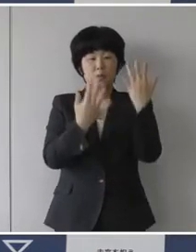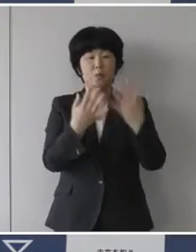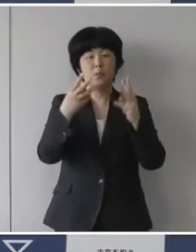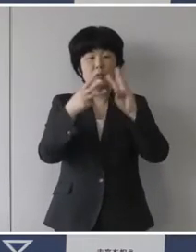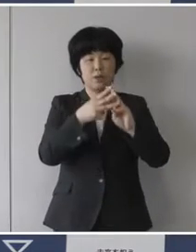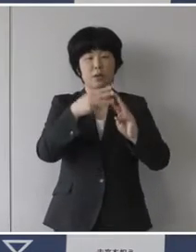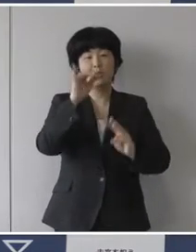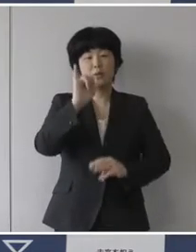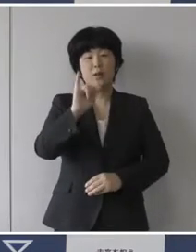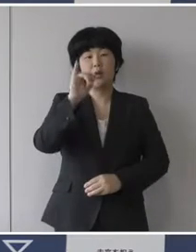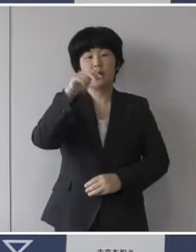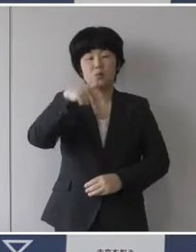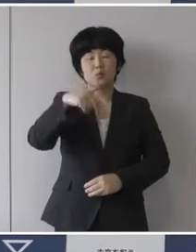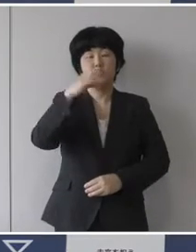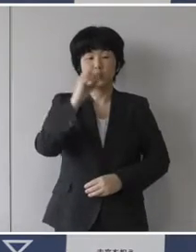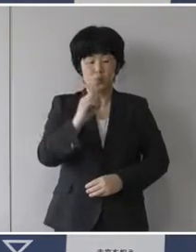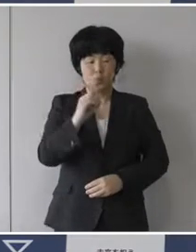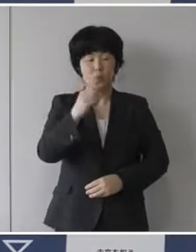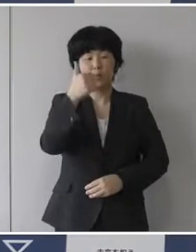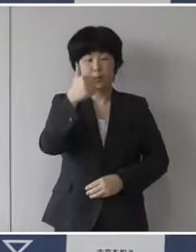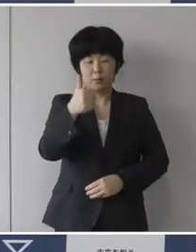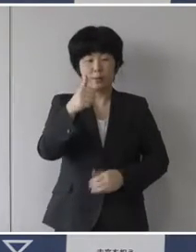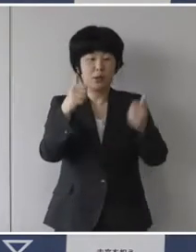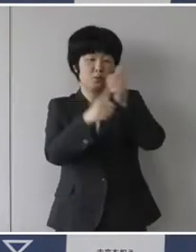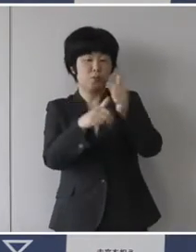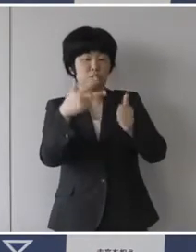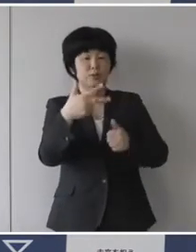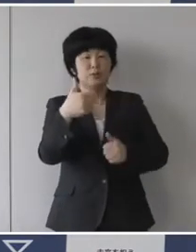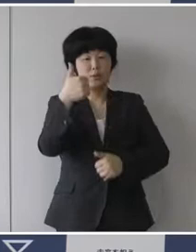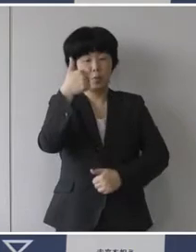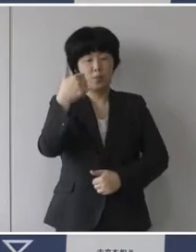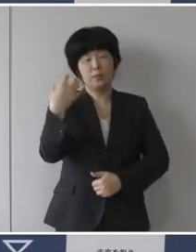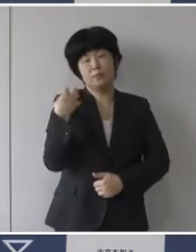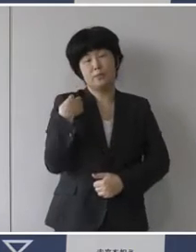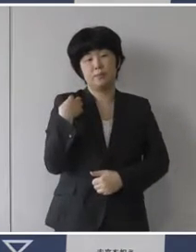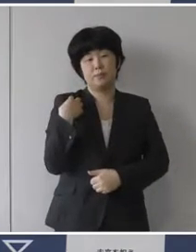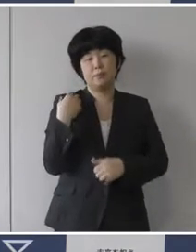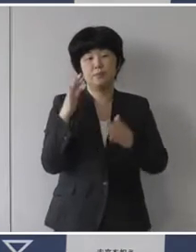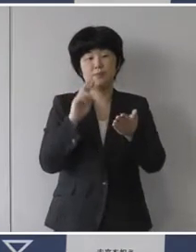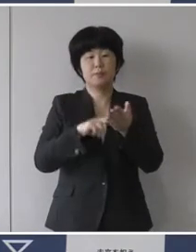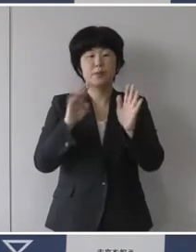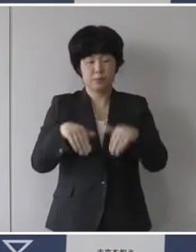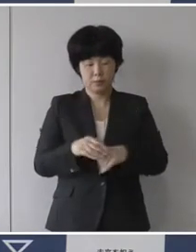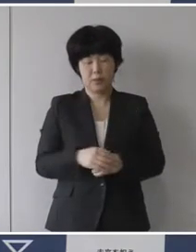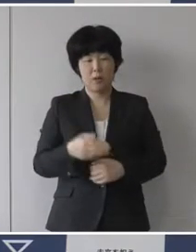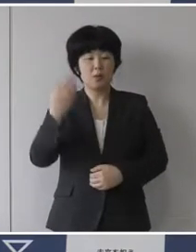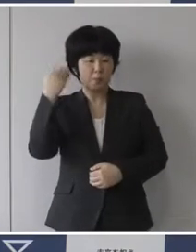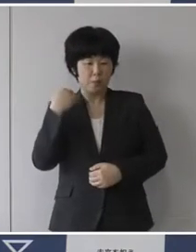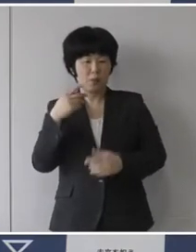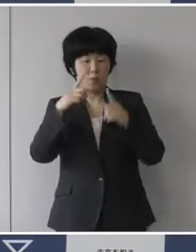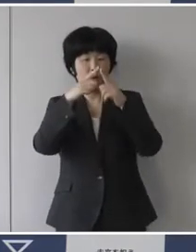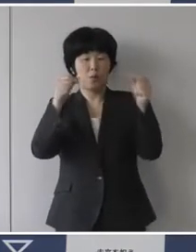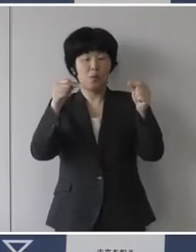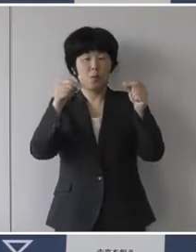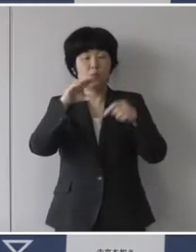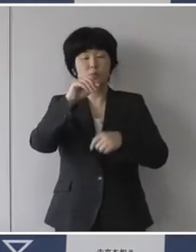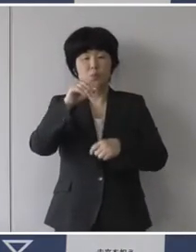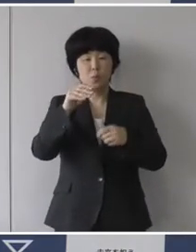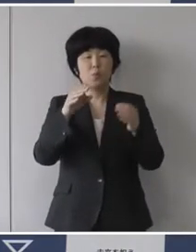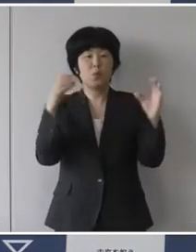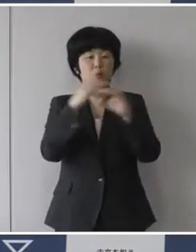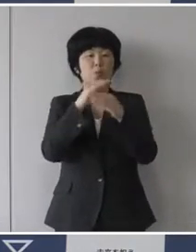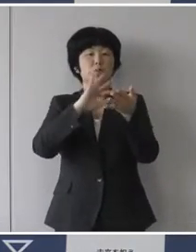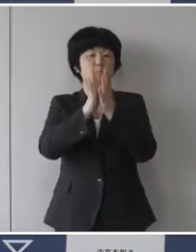が副市長に就任をいたしました。前職のこの国土交通省におきまし